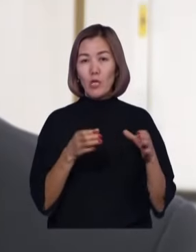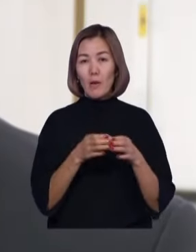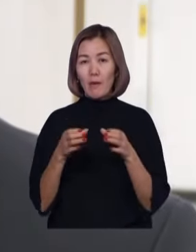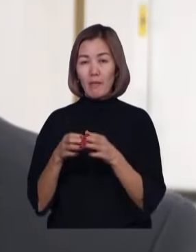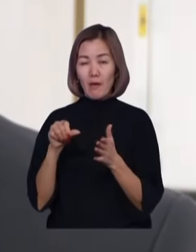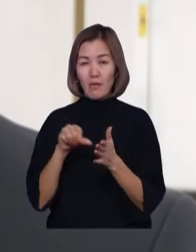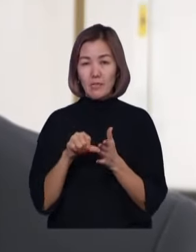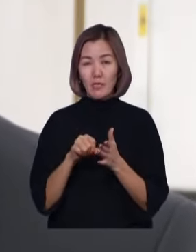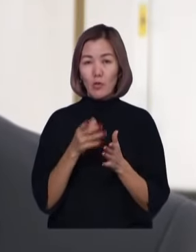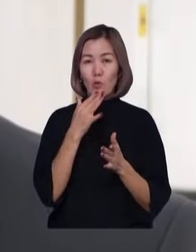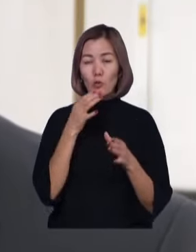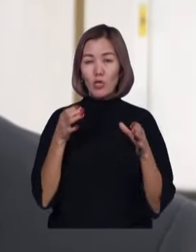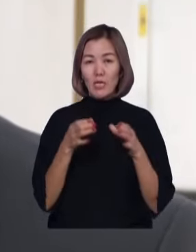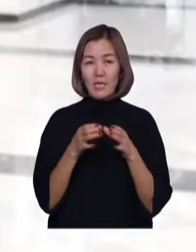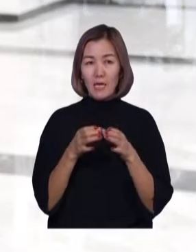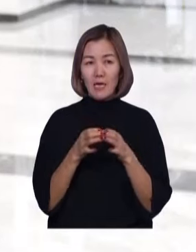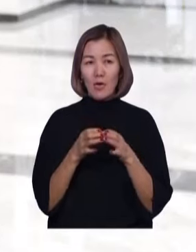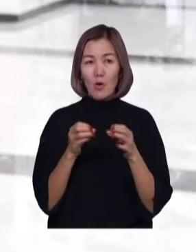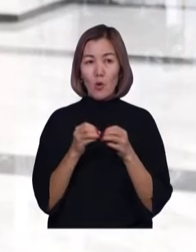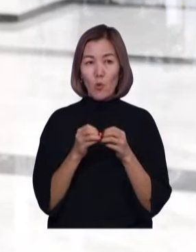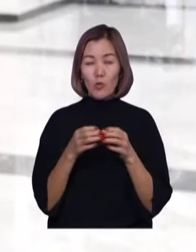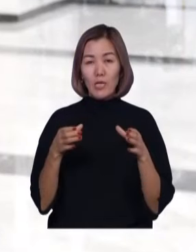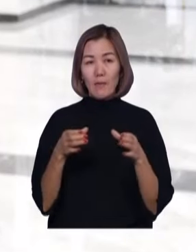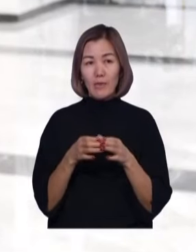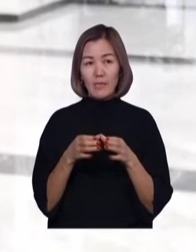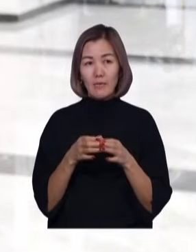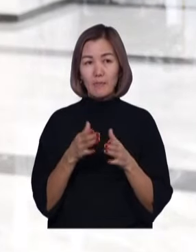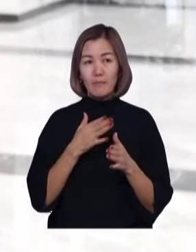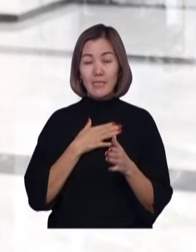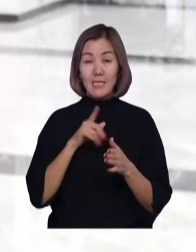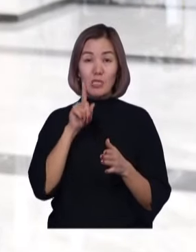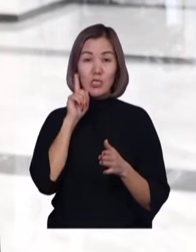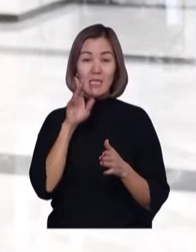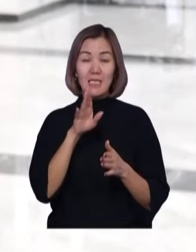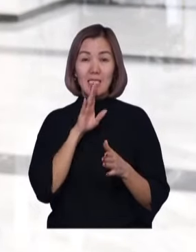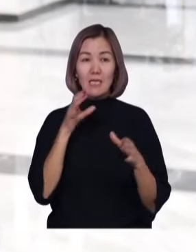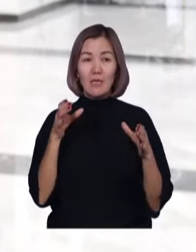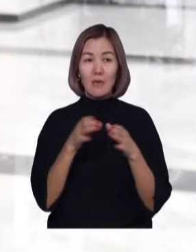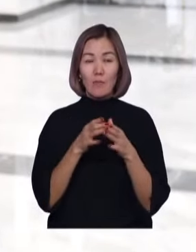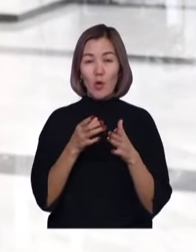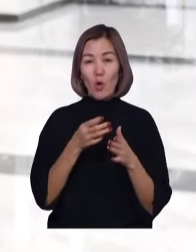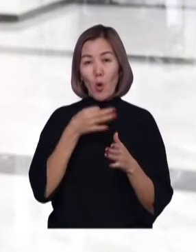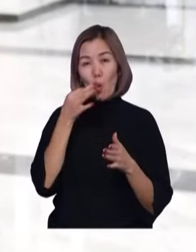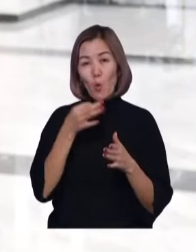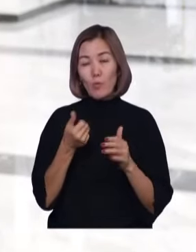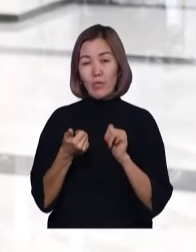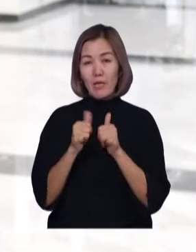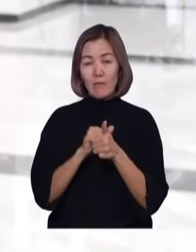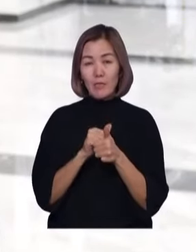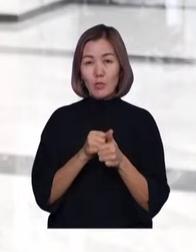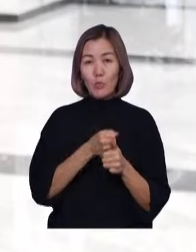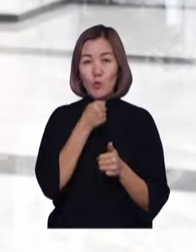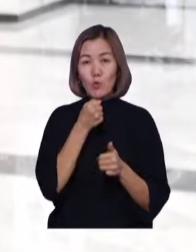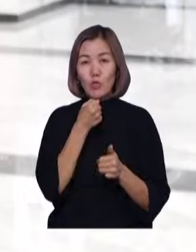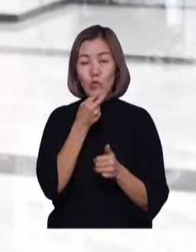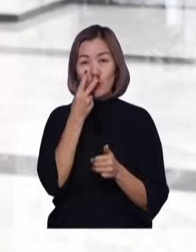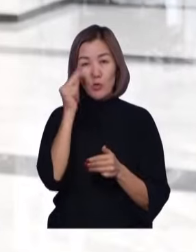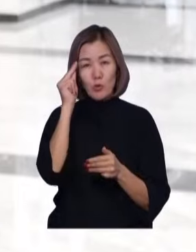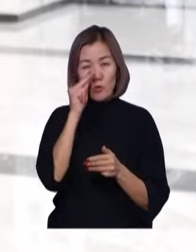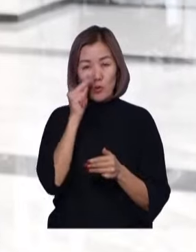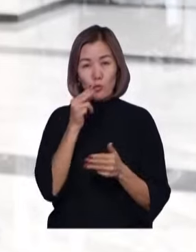ұлттық лигаға. 10 команда қатысады. Сол 10 командада біздің жас ойыншыларымыз тәжірибе алмасып, үлкендерден үйреніп,